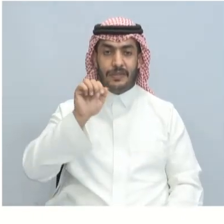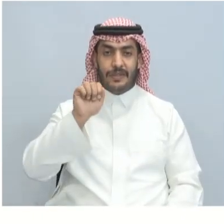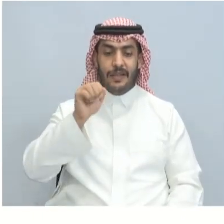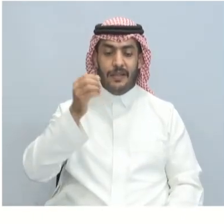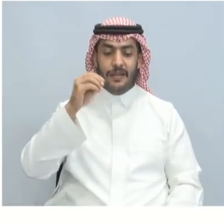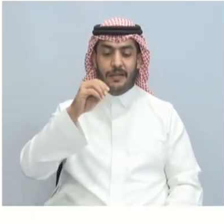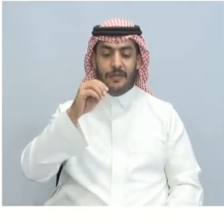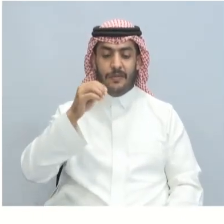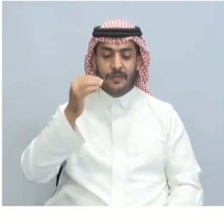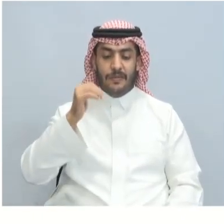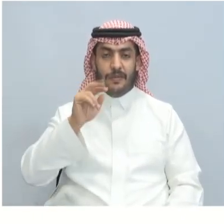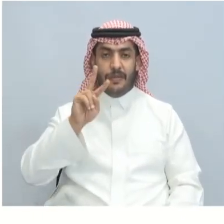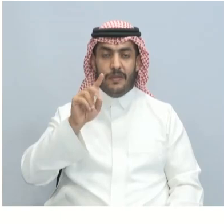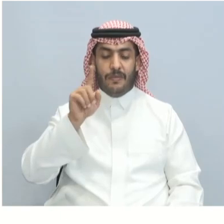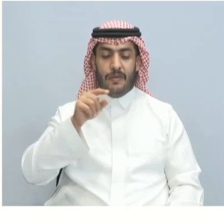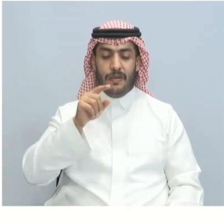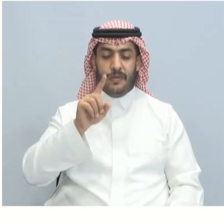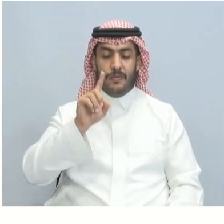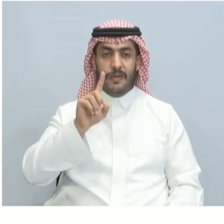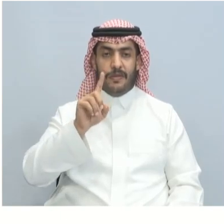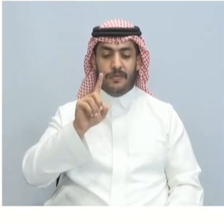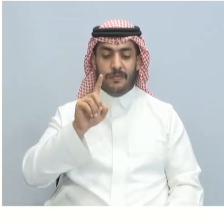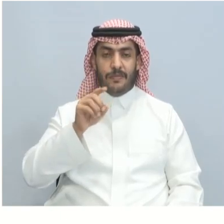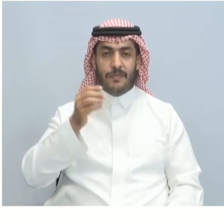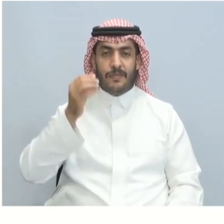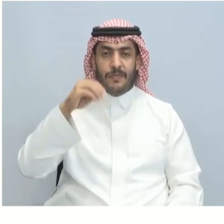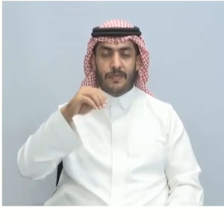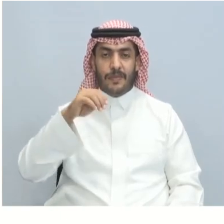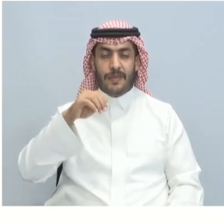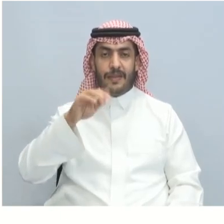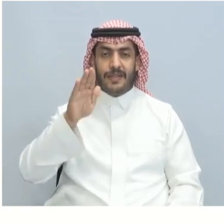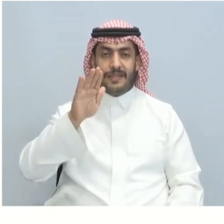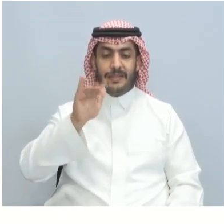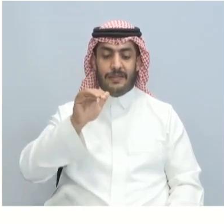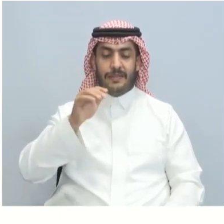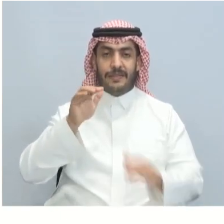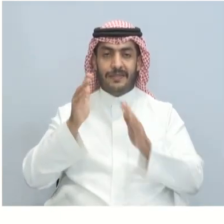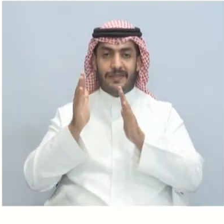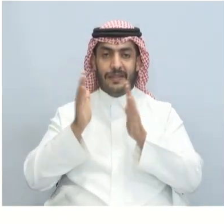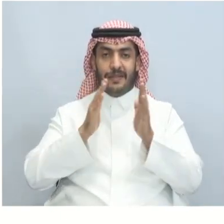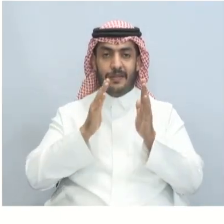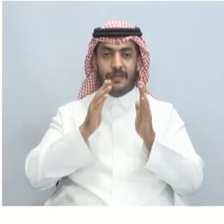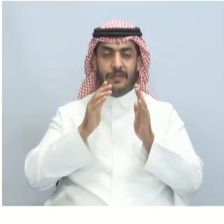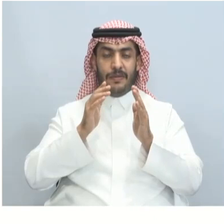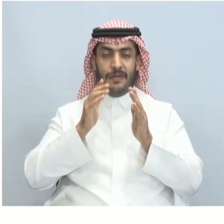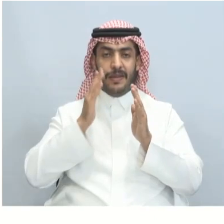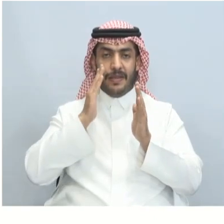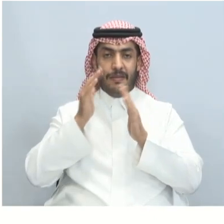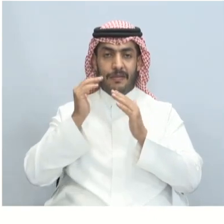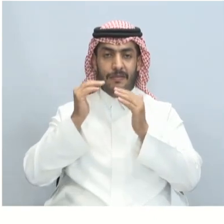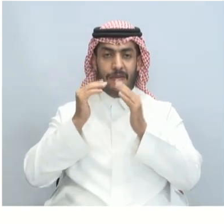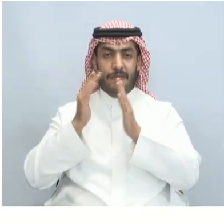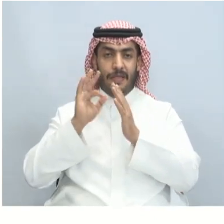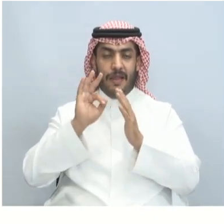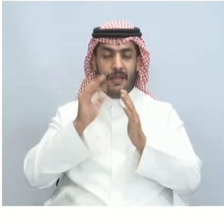ماذا 2 فصله 1 اضفنا الاحداثي السيني 3ه انسحاب الى اليمين مقداره 3